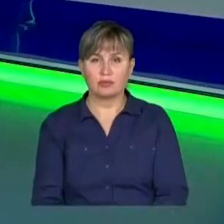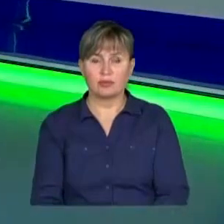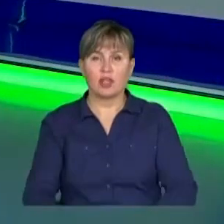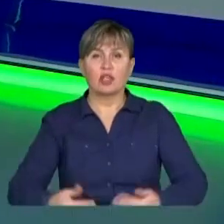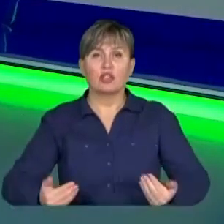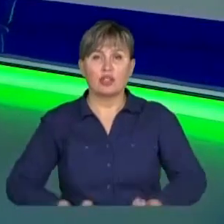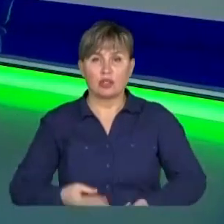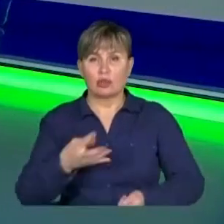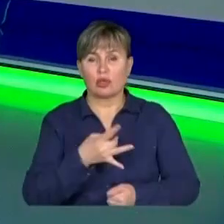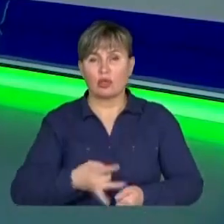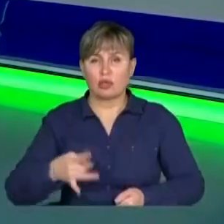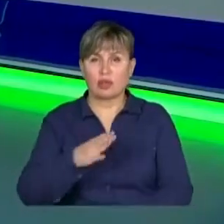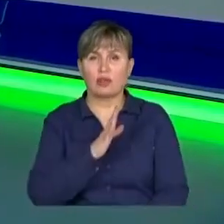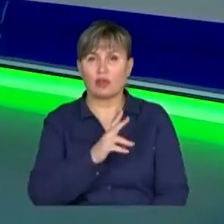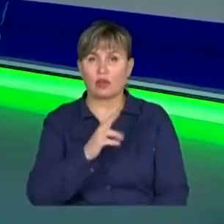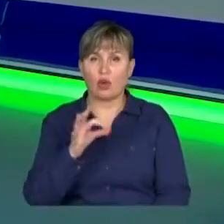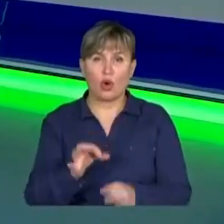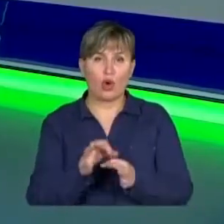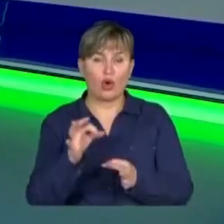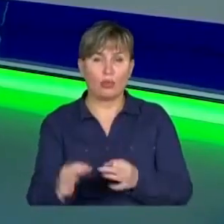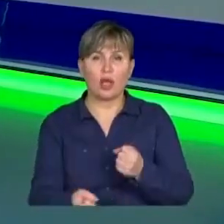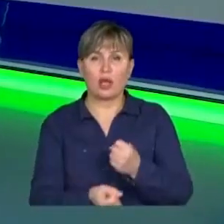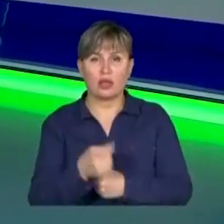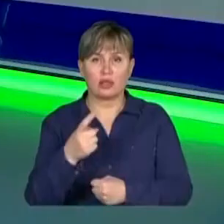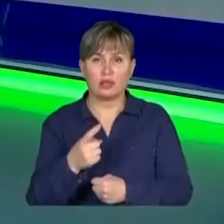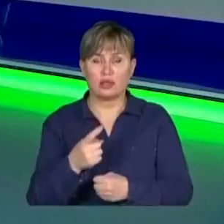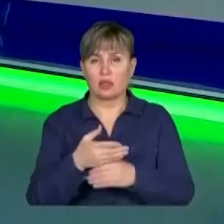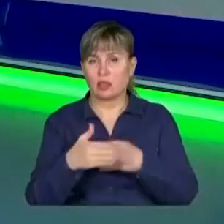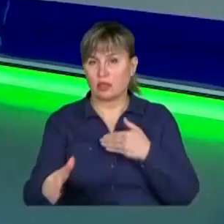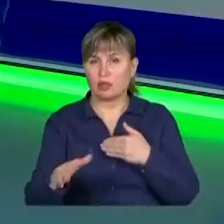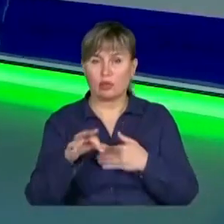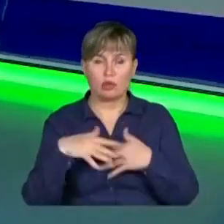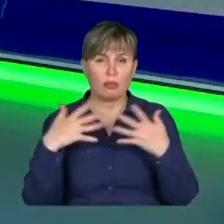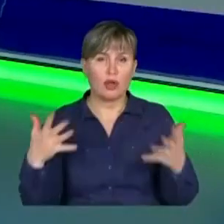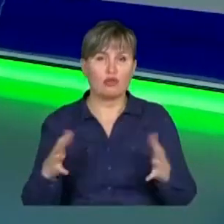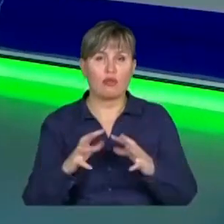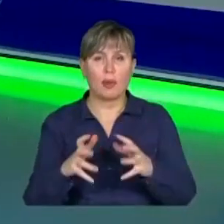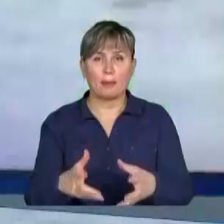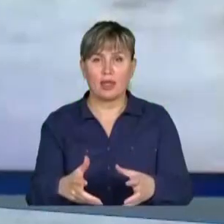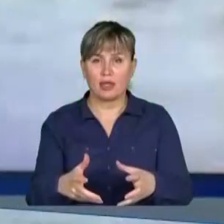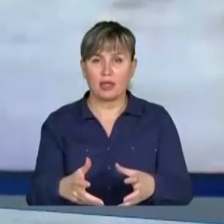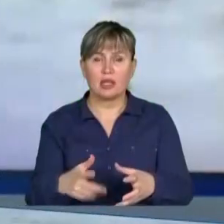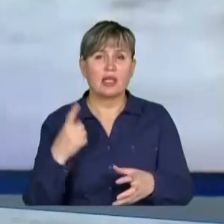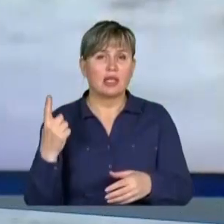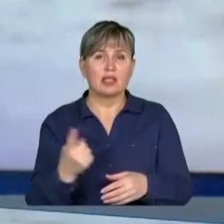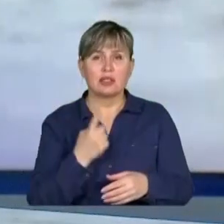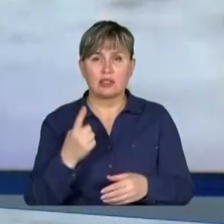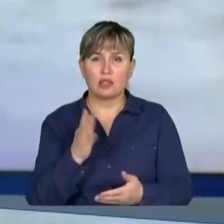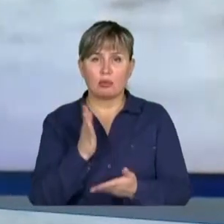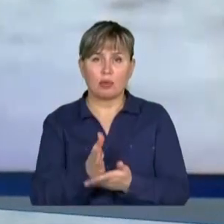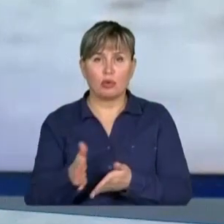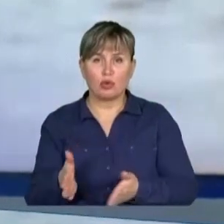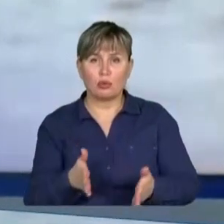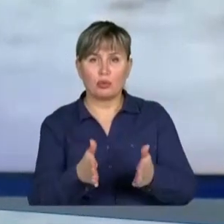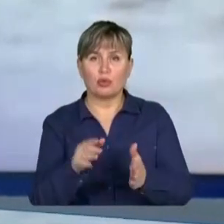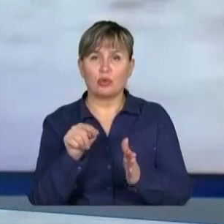Жители трех районов Восточно-Казахстанской области оказались отрезанными от большого мира. Единственный прямой путь туда